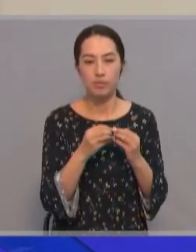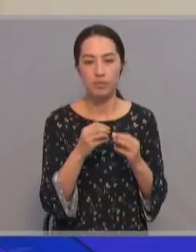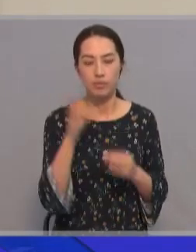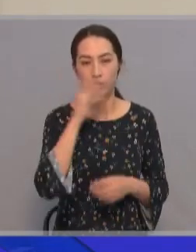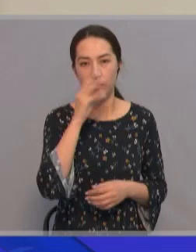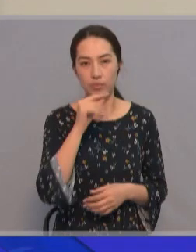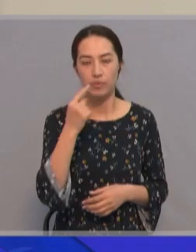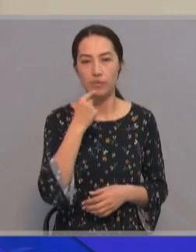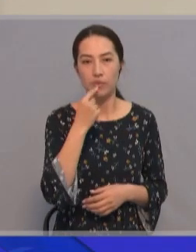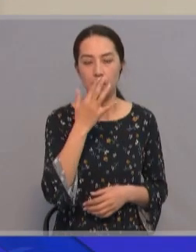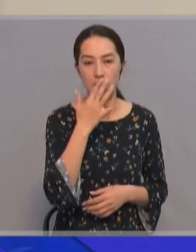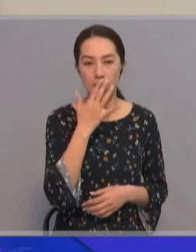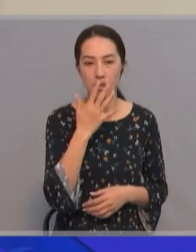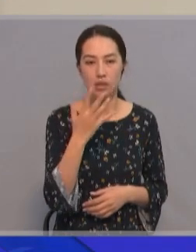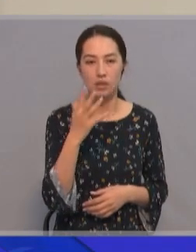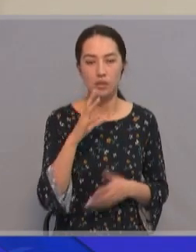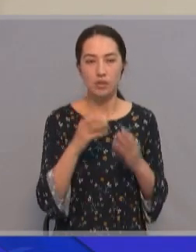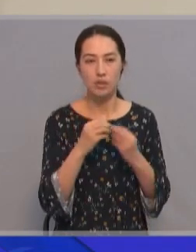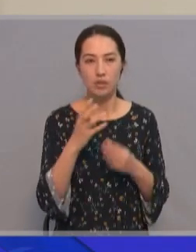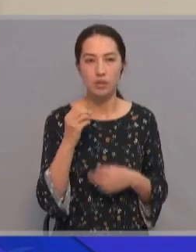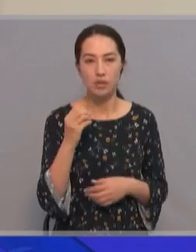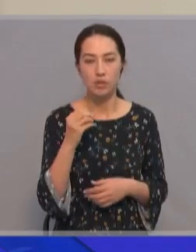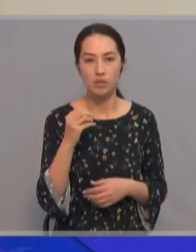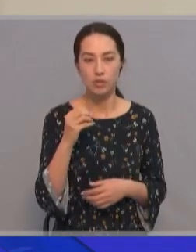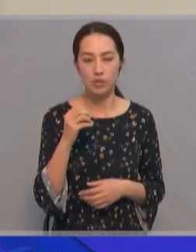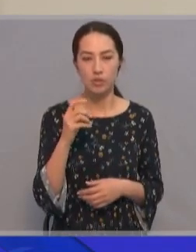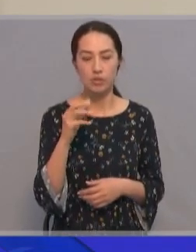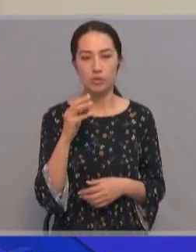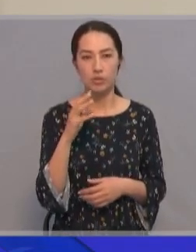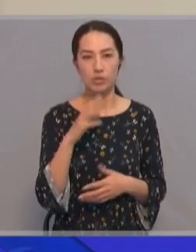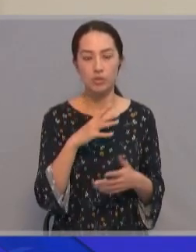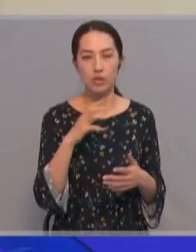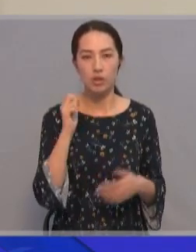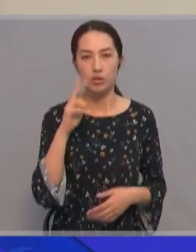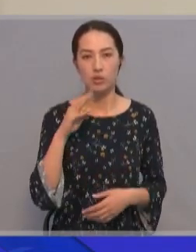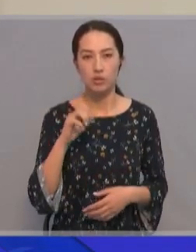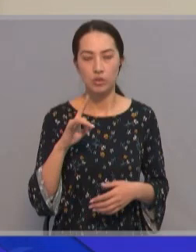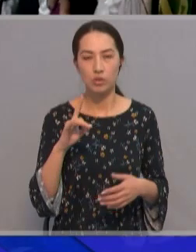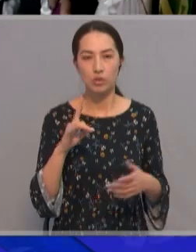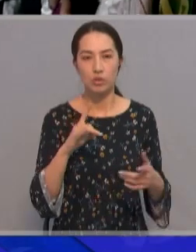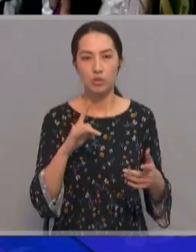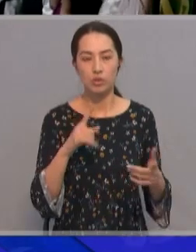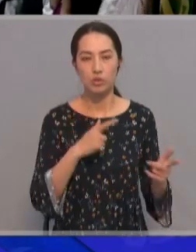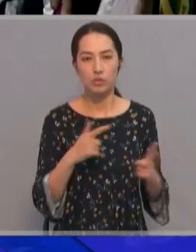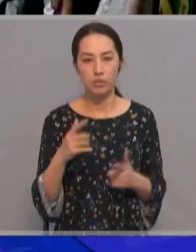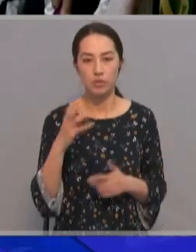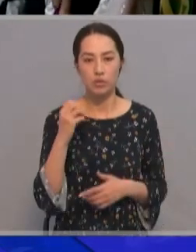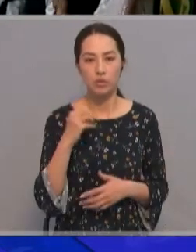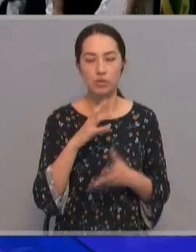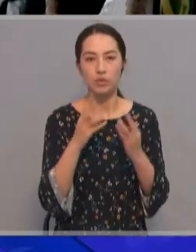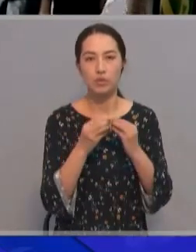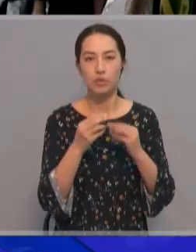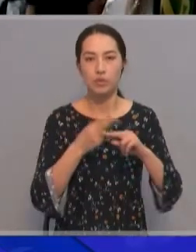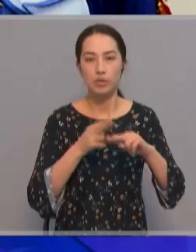возможностей английского языка в изучении и также каким-то творческим актерскому мастерству. Отметим, целью данного